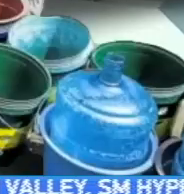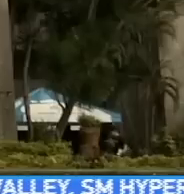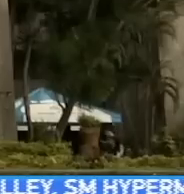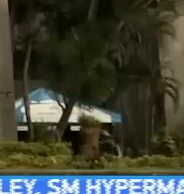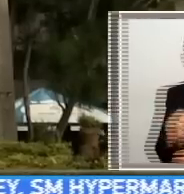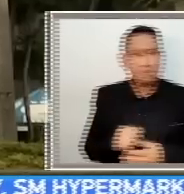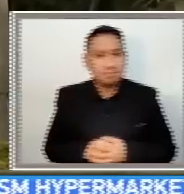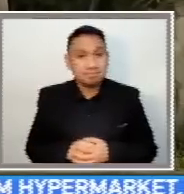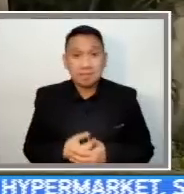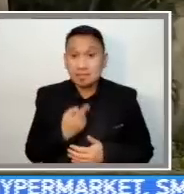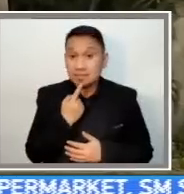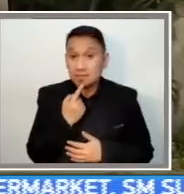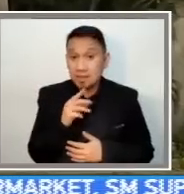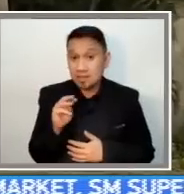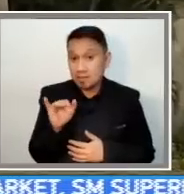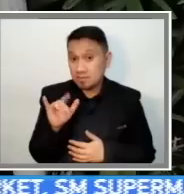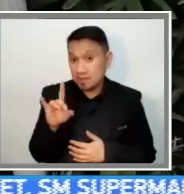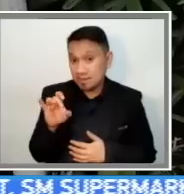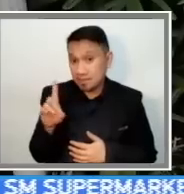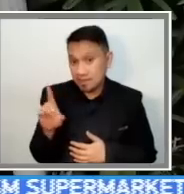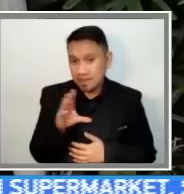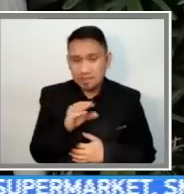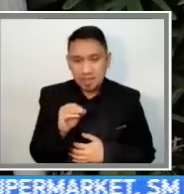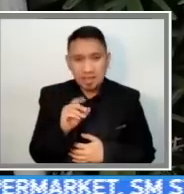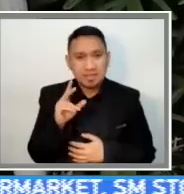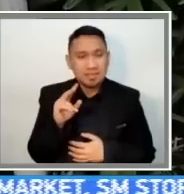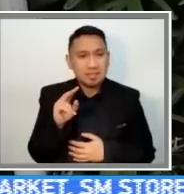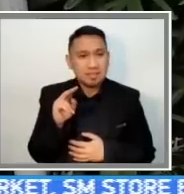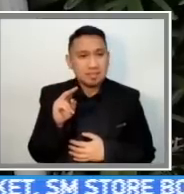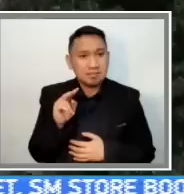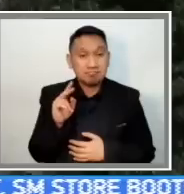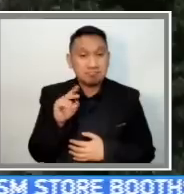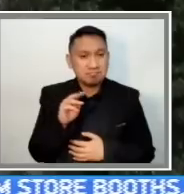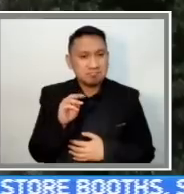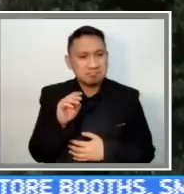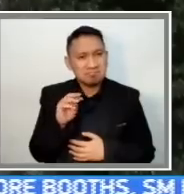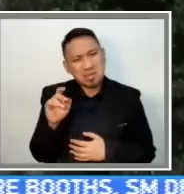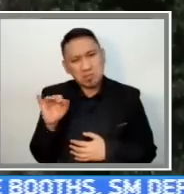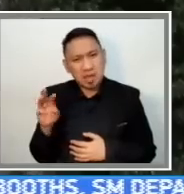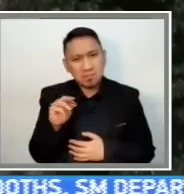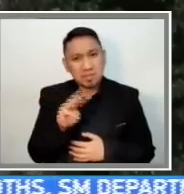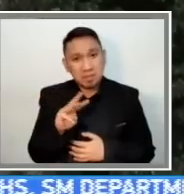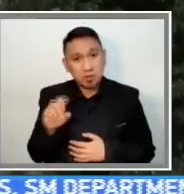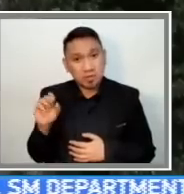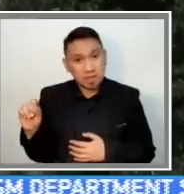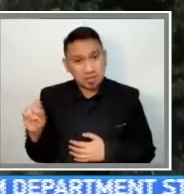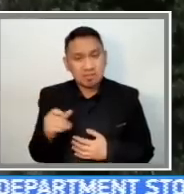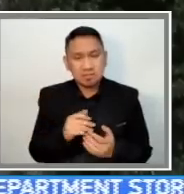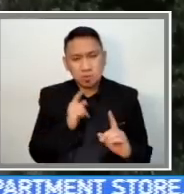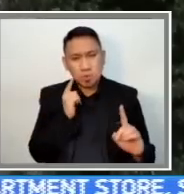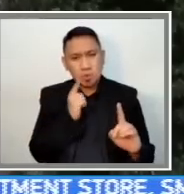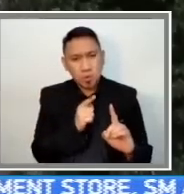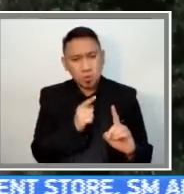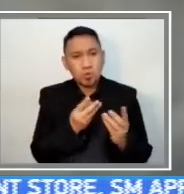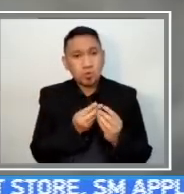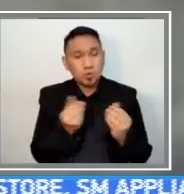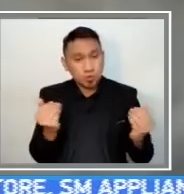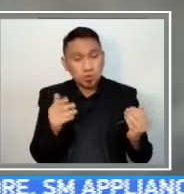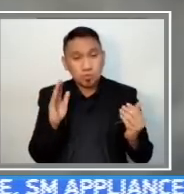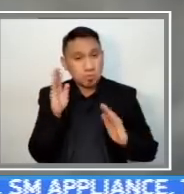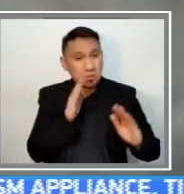Ayon sa Maynilad, Manila Water at Metropolitan Water Works and Sewerage System, layo nitong matugunan ang nararanasang water